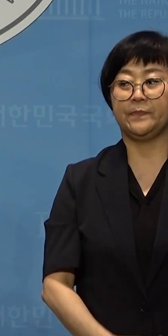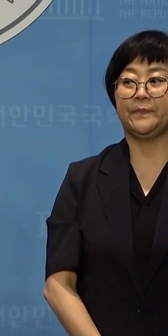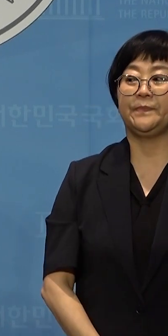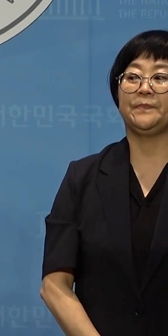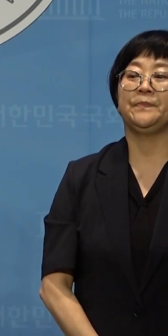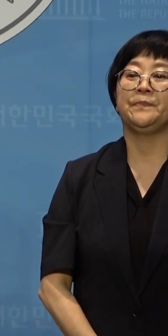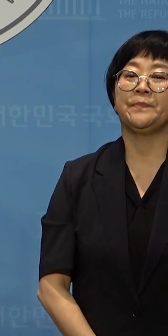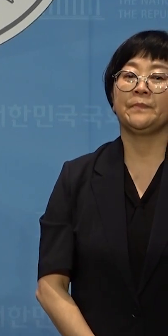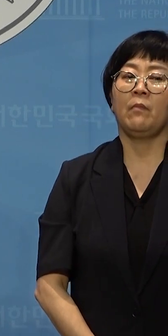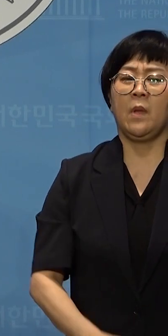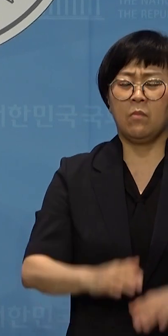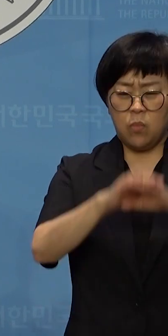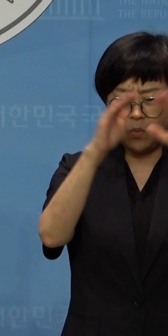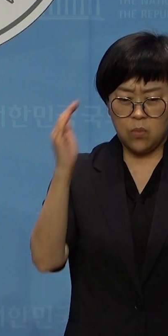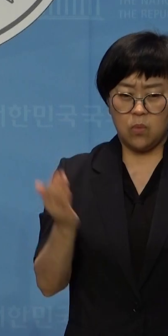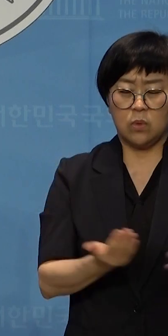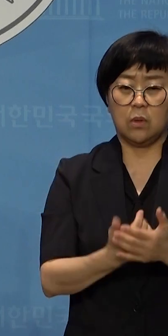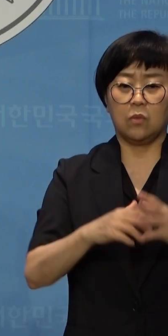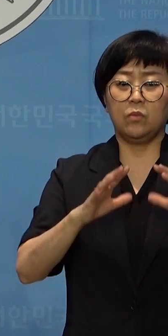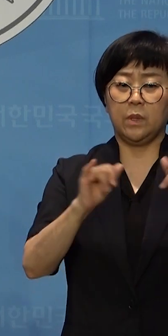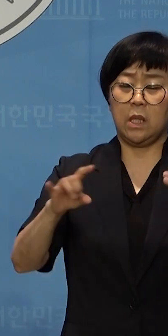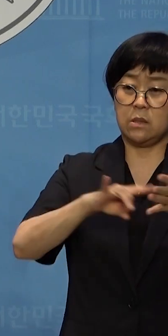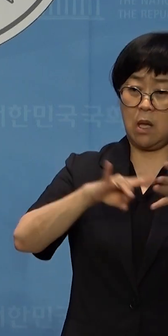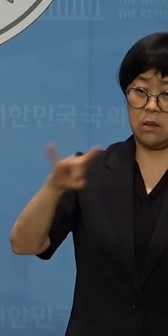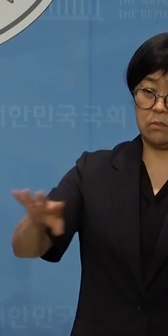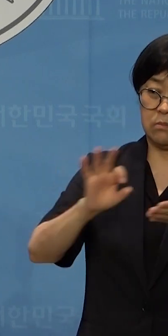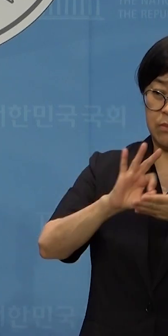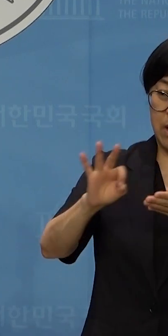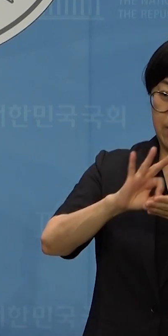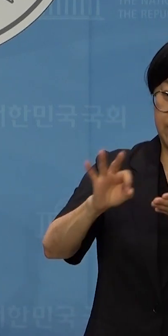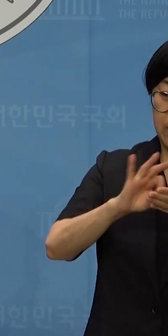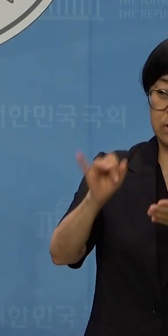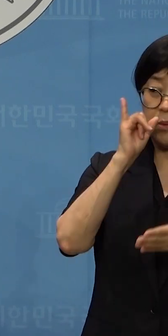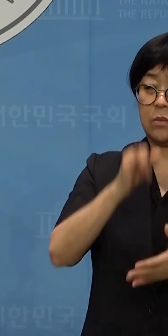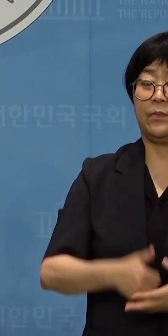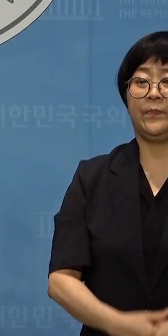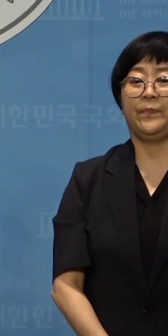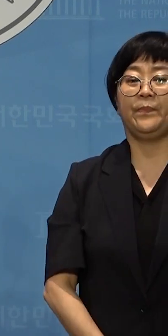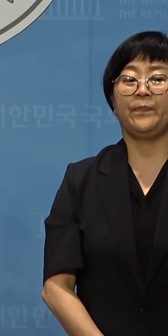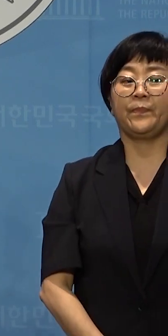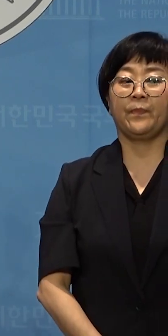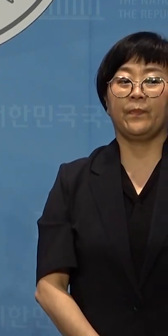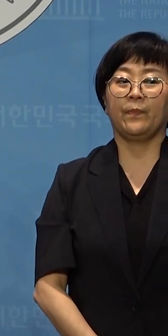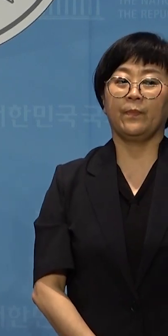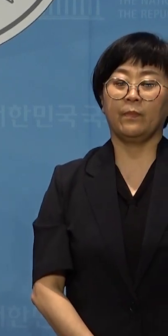확인되었습니다. 이 모든 것이 국민의 혈세로 진행되고 있습니다.